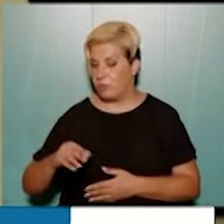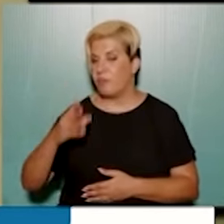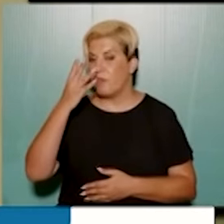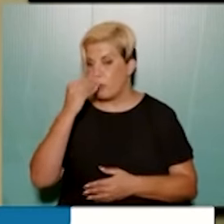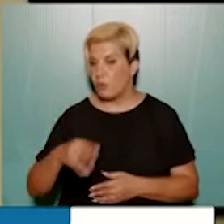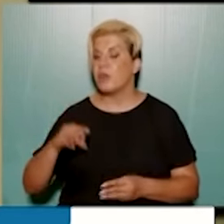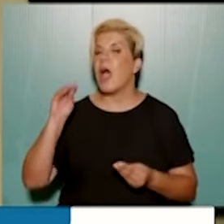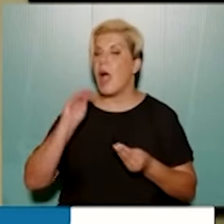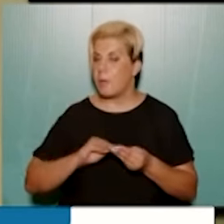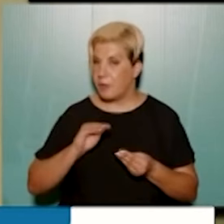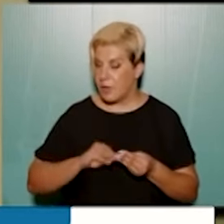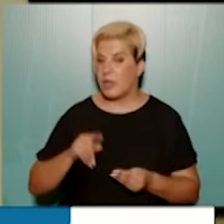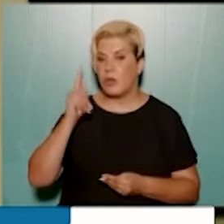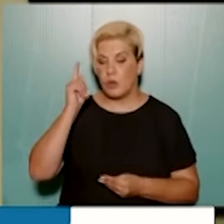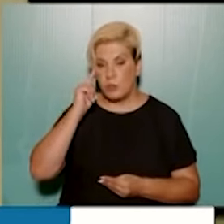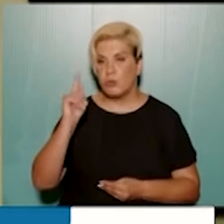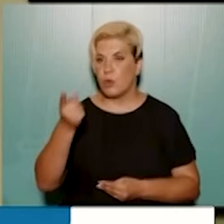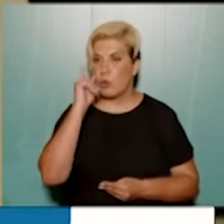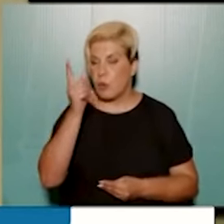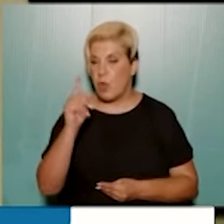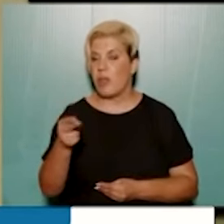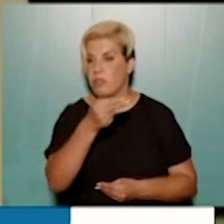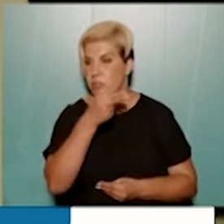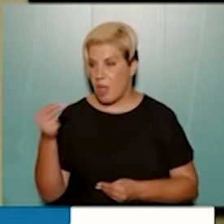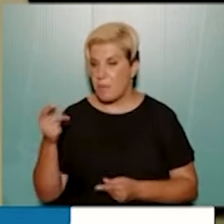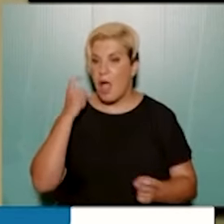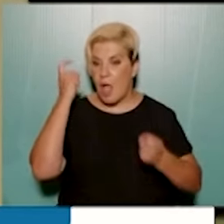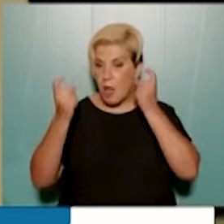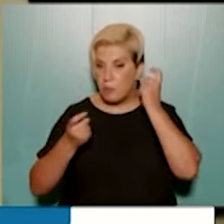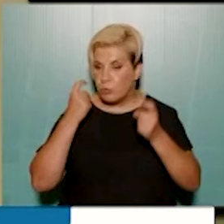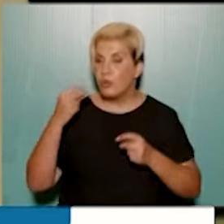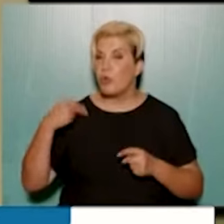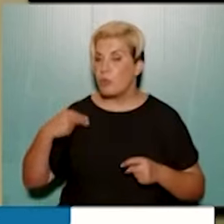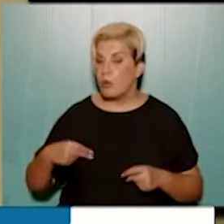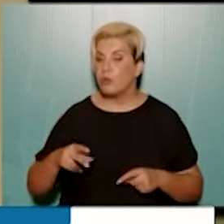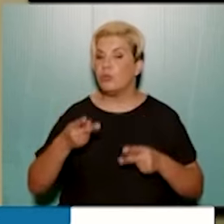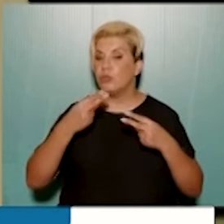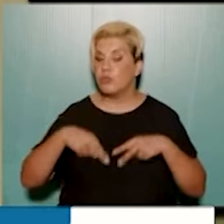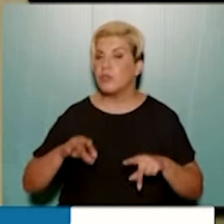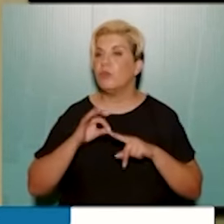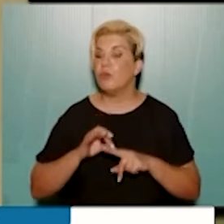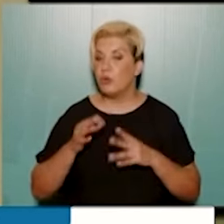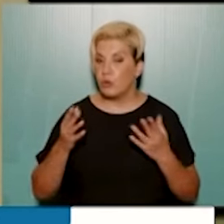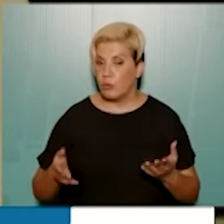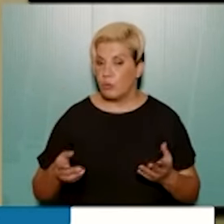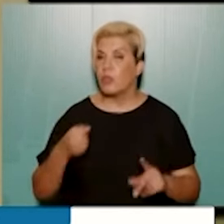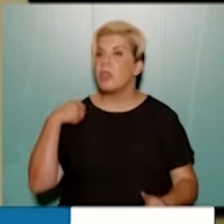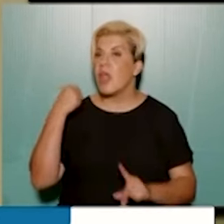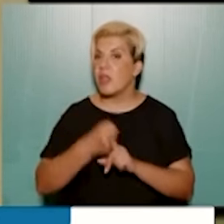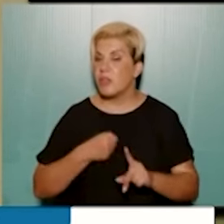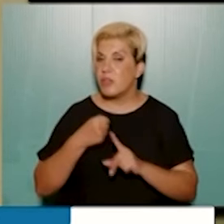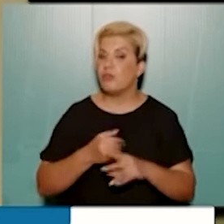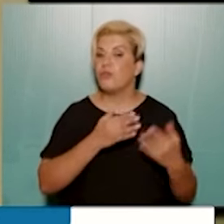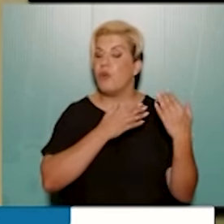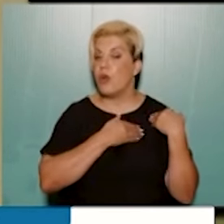τον Απρίλη. Είναι, νομίζω, το νούμερο ένα θέμα που απασχολεί το Δημοτικό Συμβούλιο από άποψη διεκδικήσεων